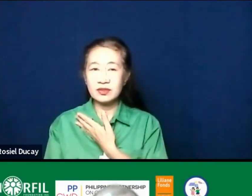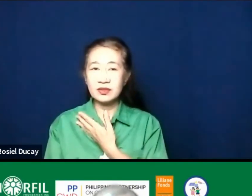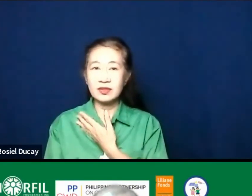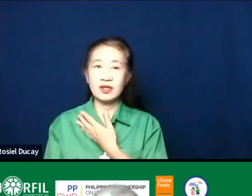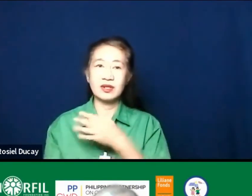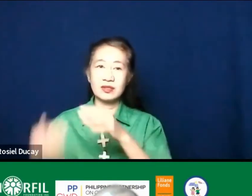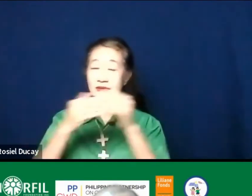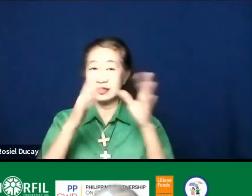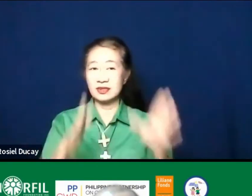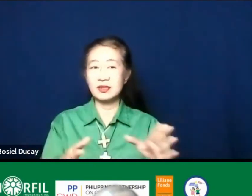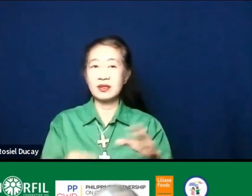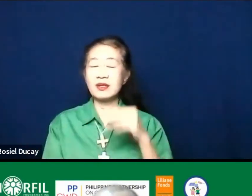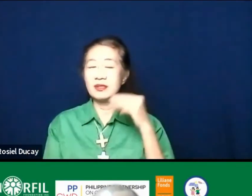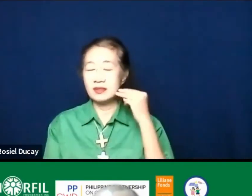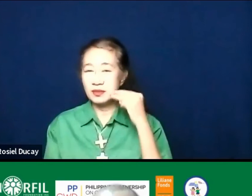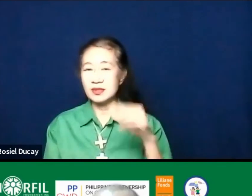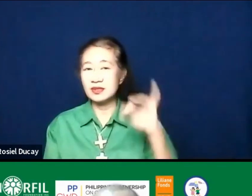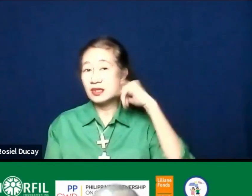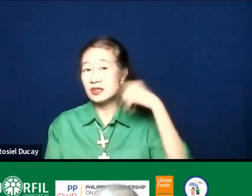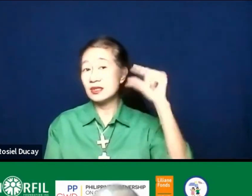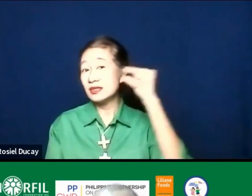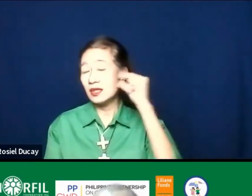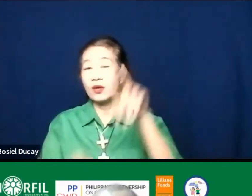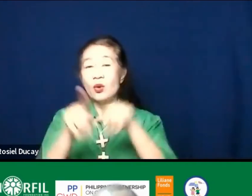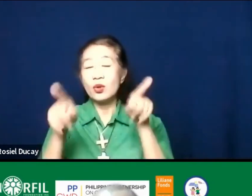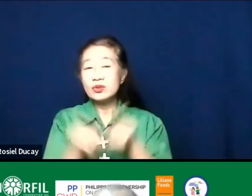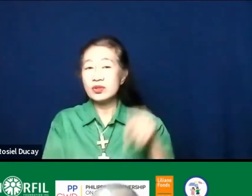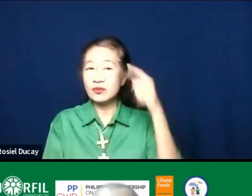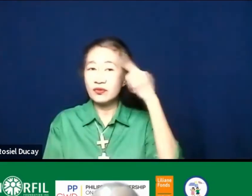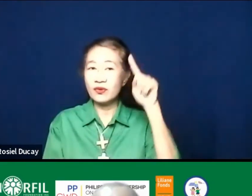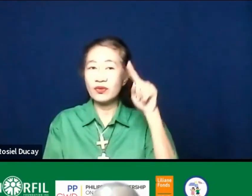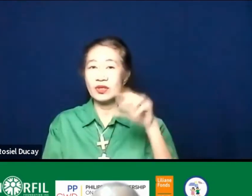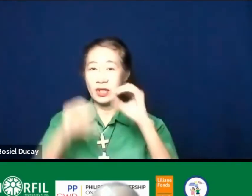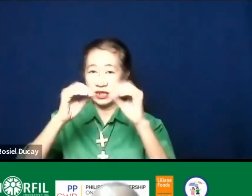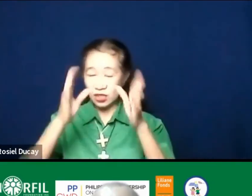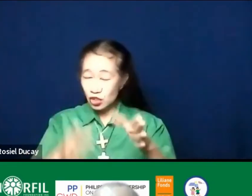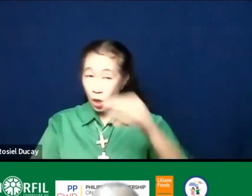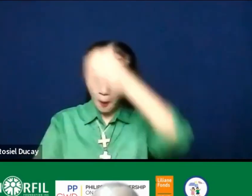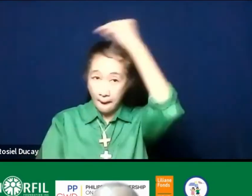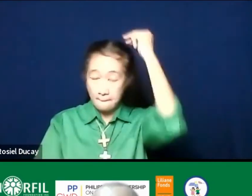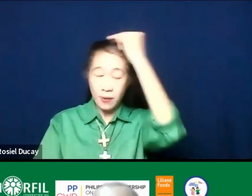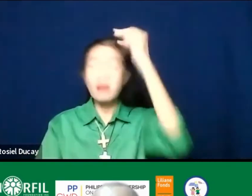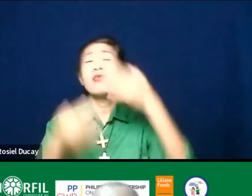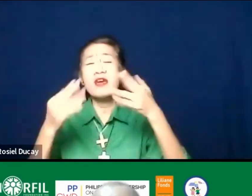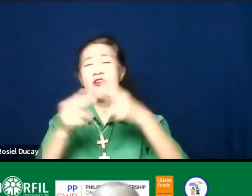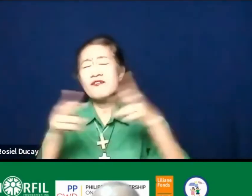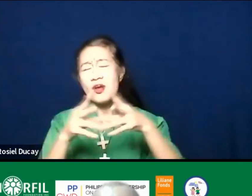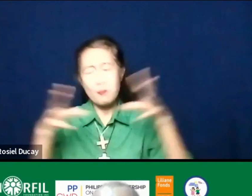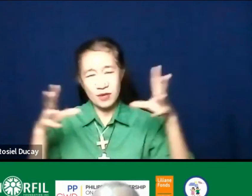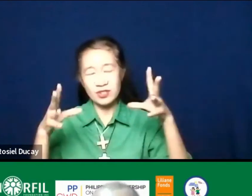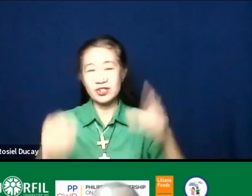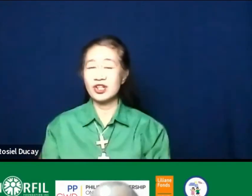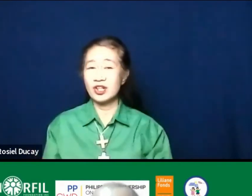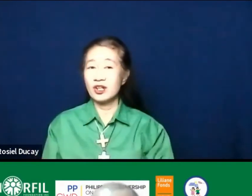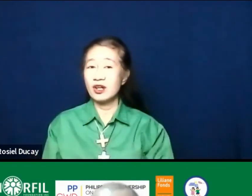MC no, si Jinji. At siyempre no kay Teacher Mark no, maraming salamat